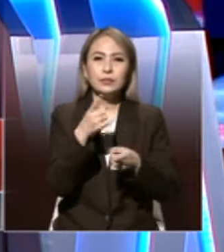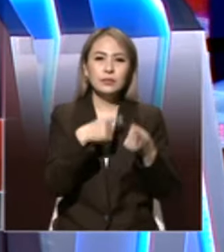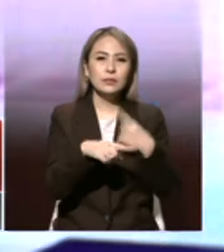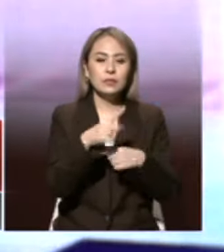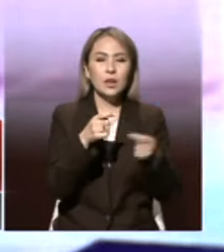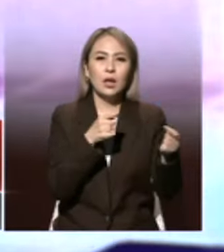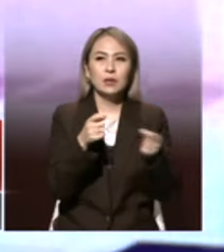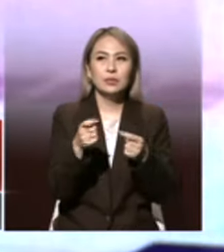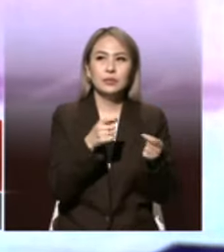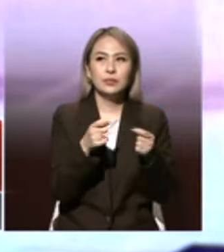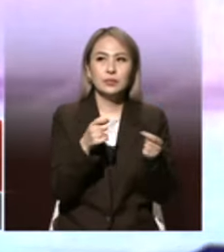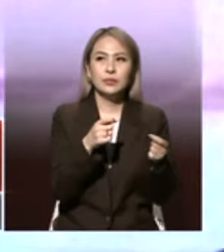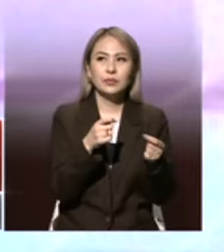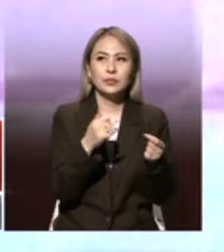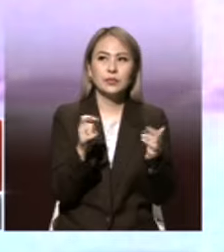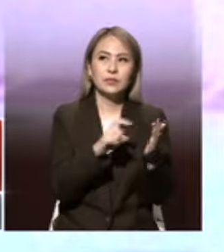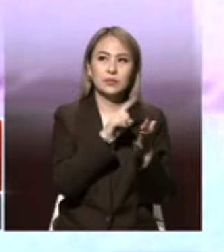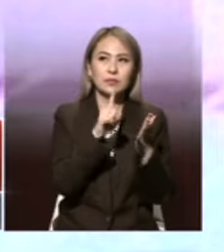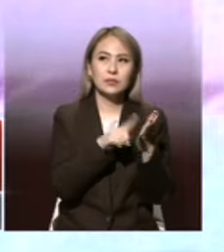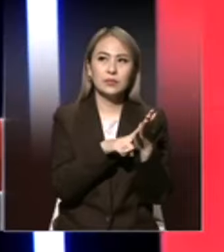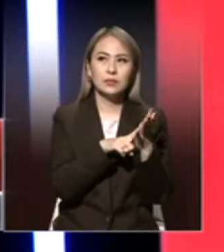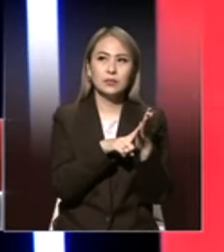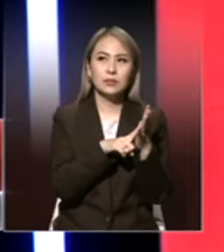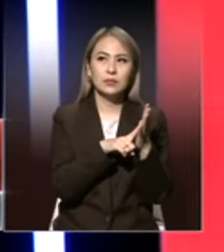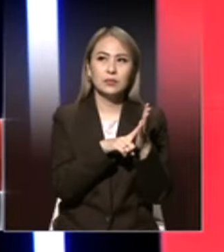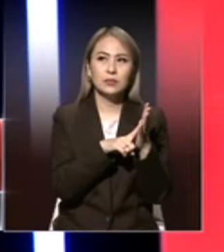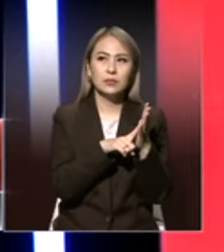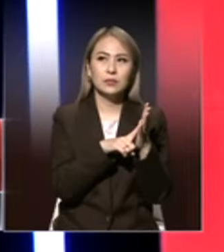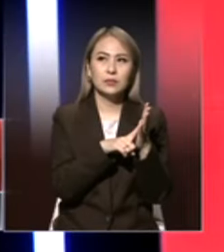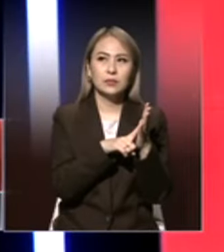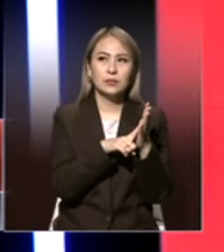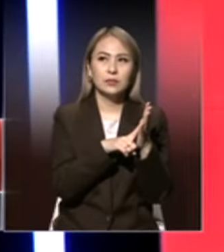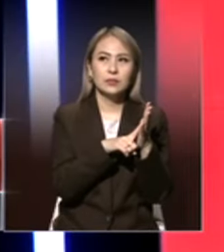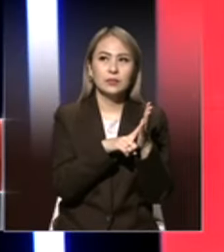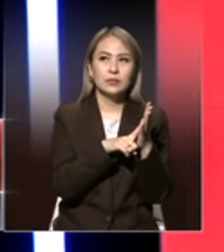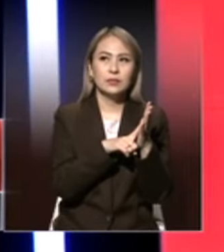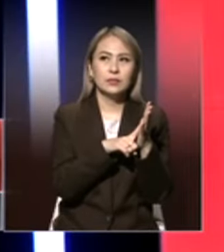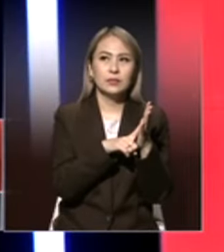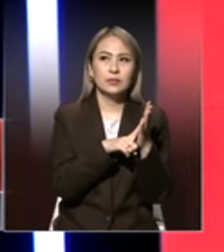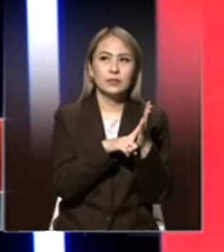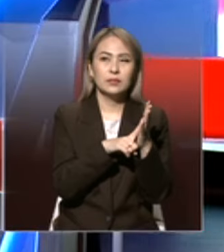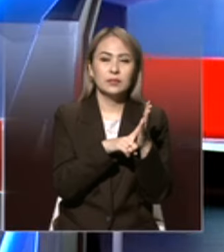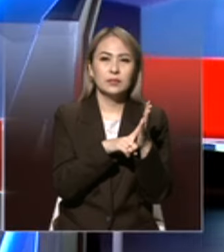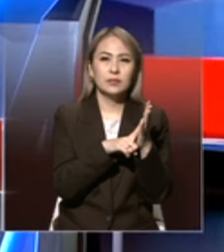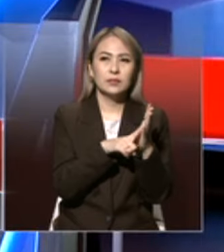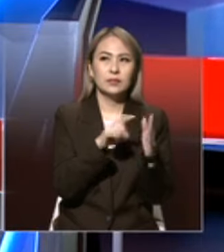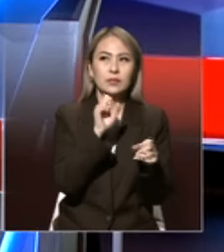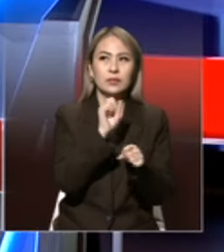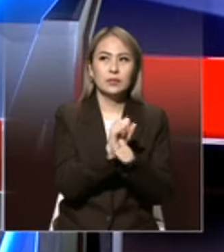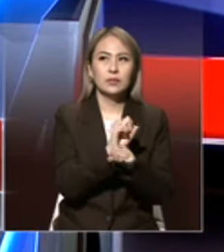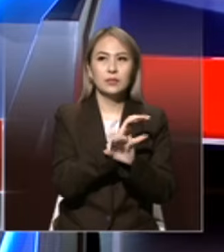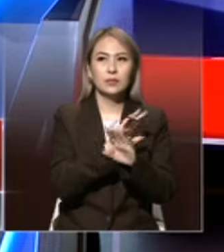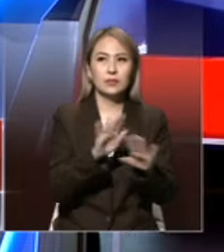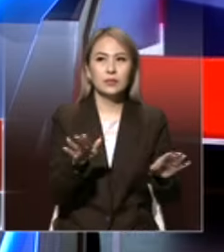ауысты. Мен мынадай сұрақ, Ақмарал ханым, Ақмарал ханым, қылмыс тоқтамай қойды ма? Тоқтамай қойғанда мен енді оны